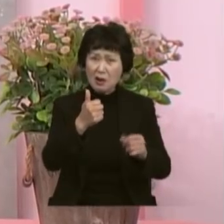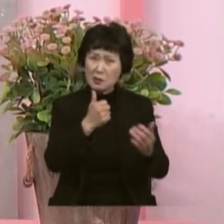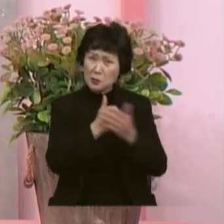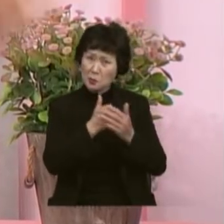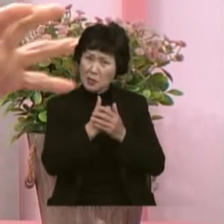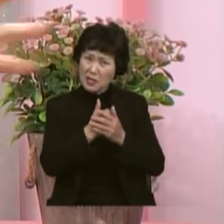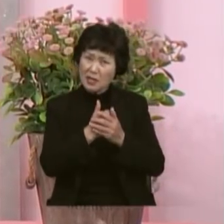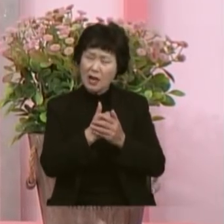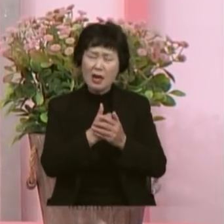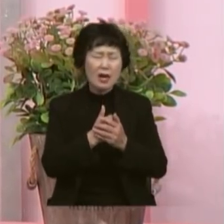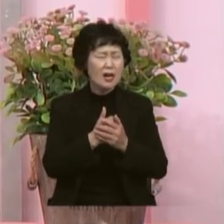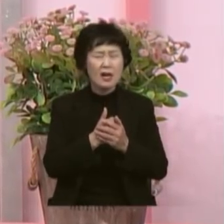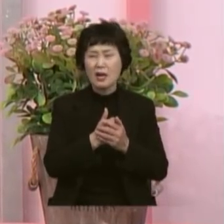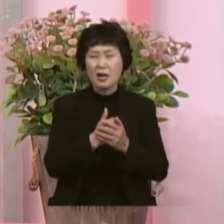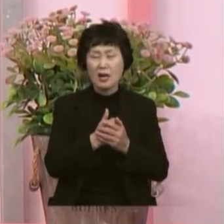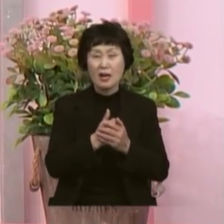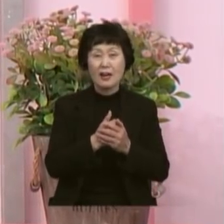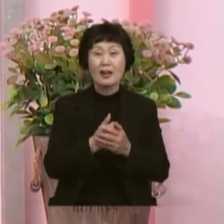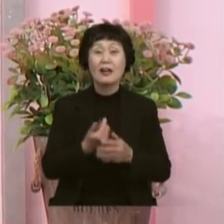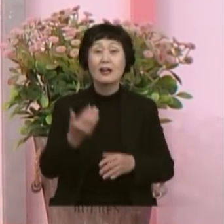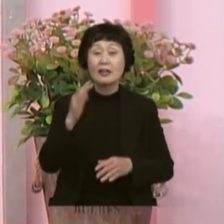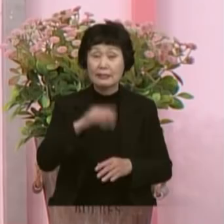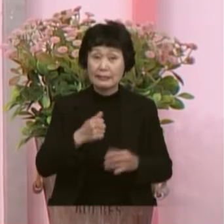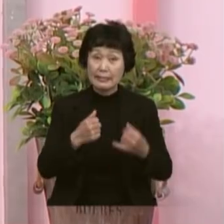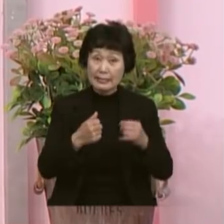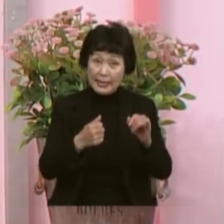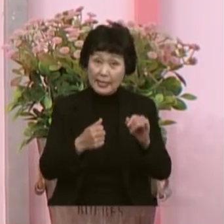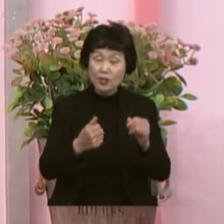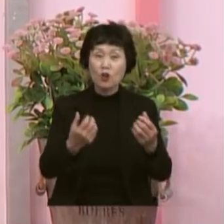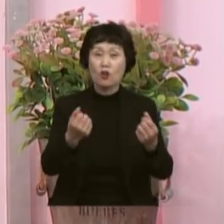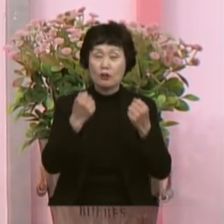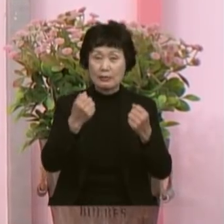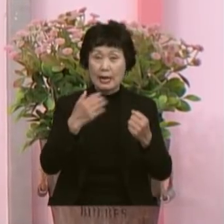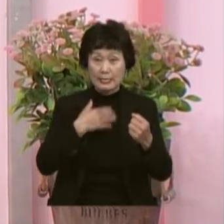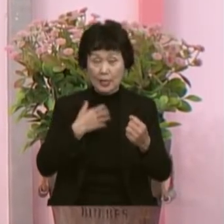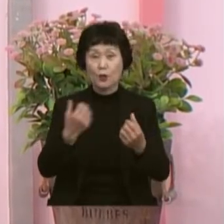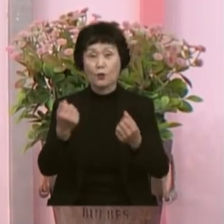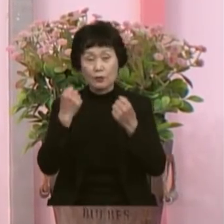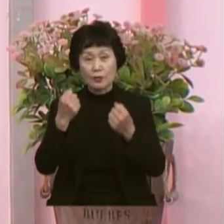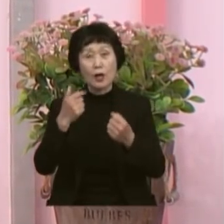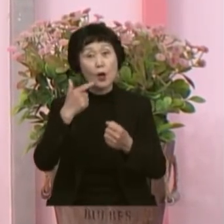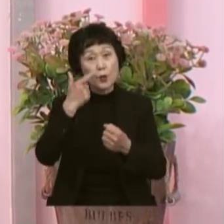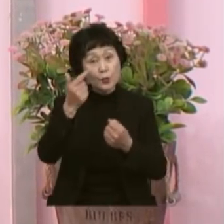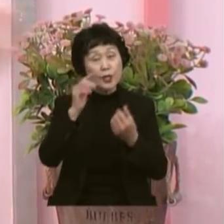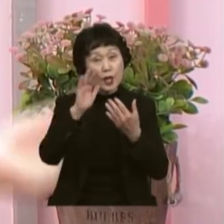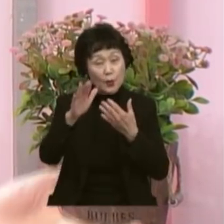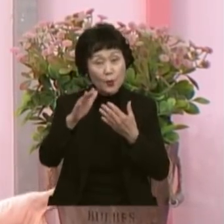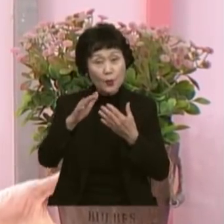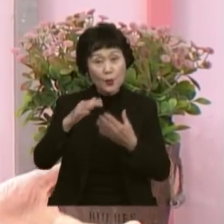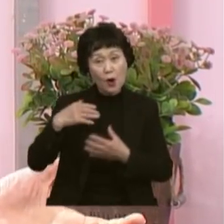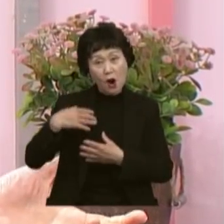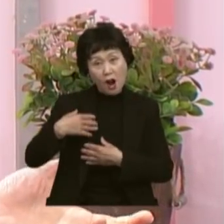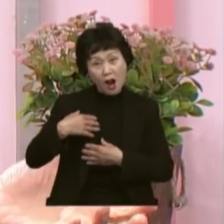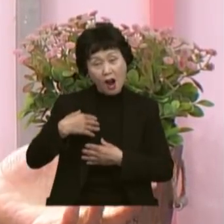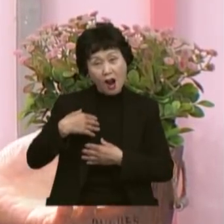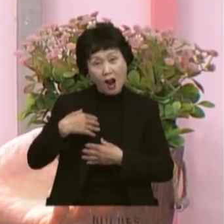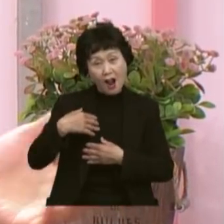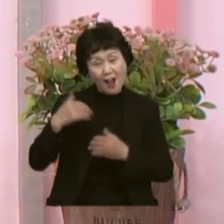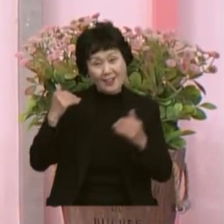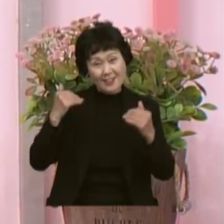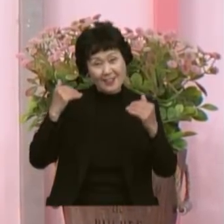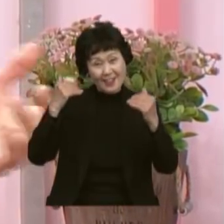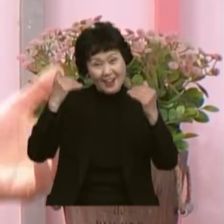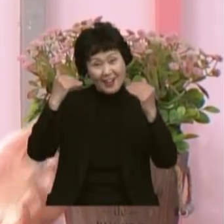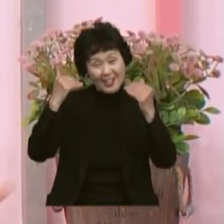걔도 건강해지고 저도 건강해지고 6개월 있다가 간이 90% 이상 다 자라는 거예요.